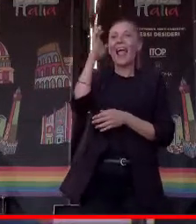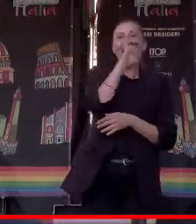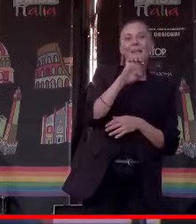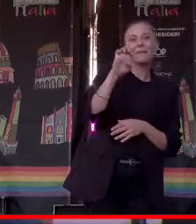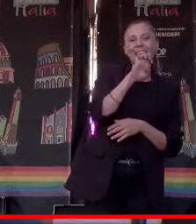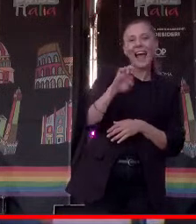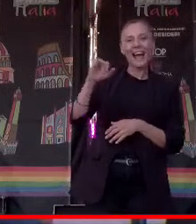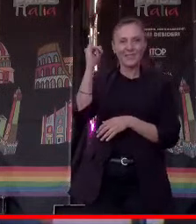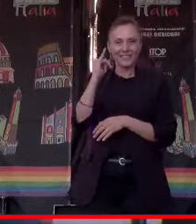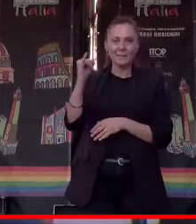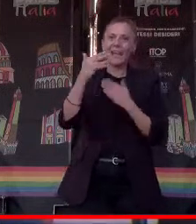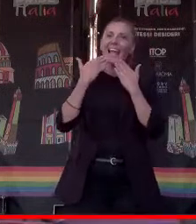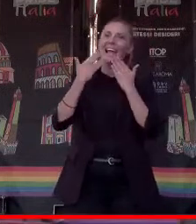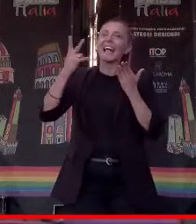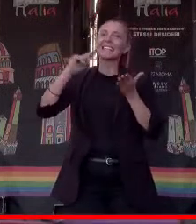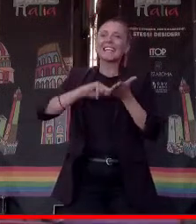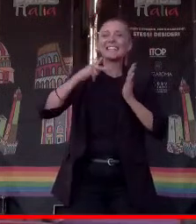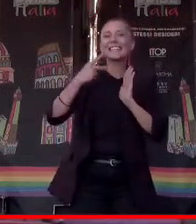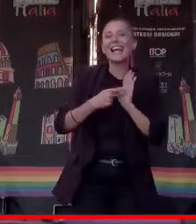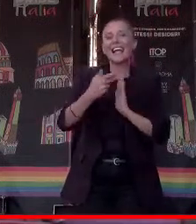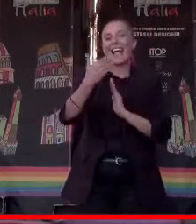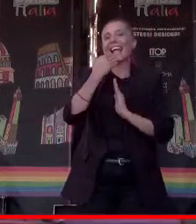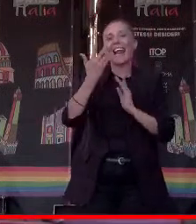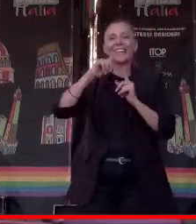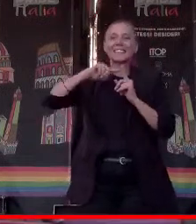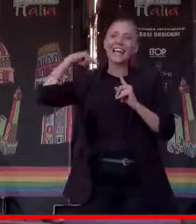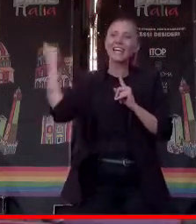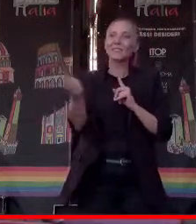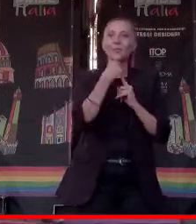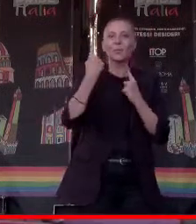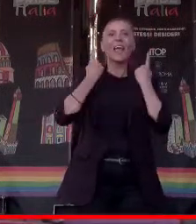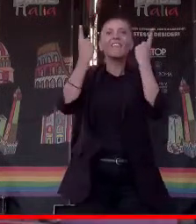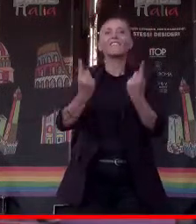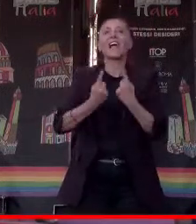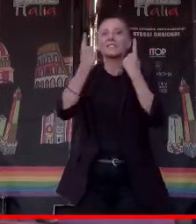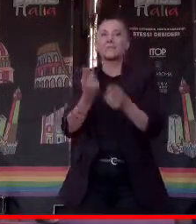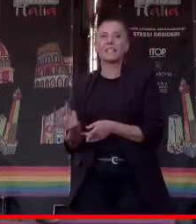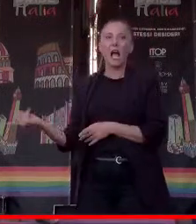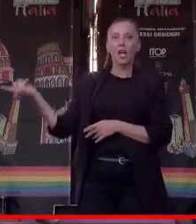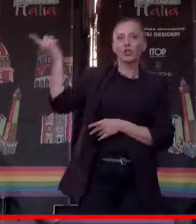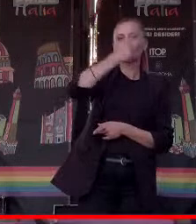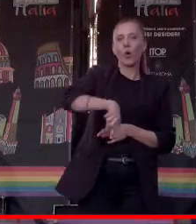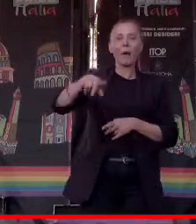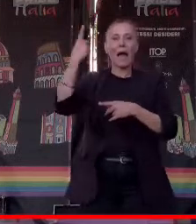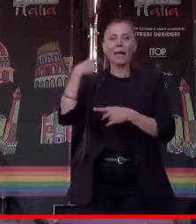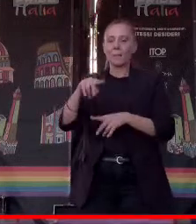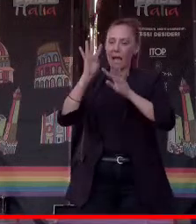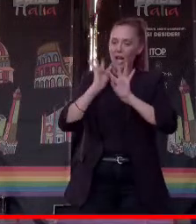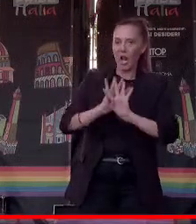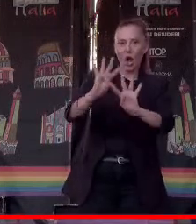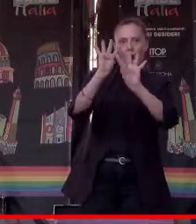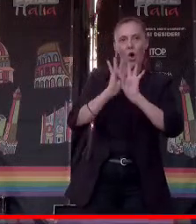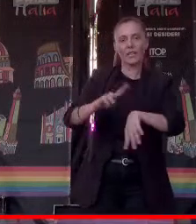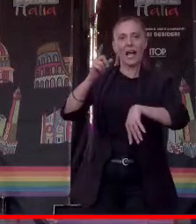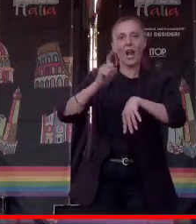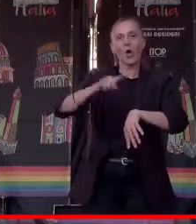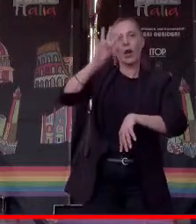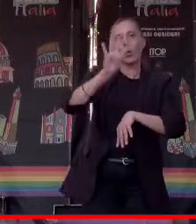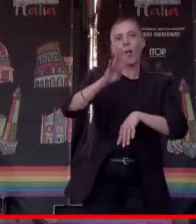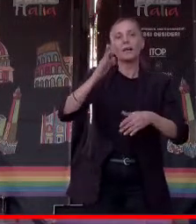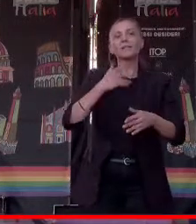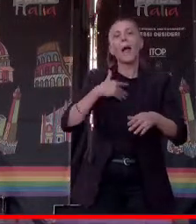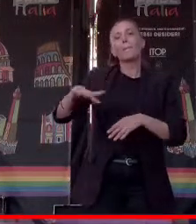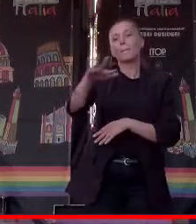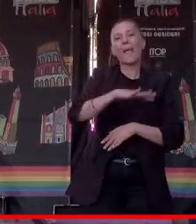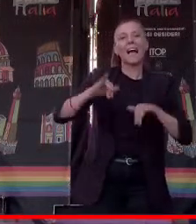grazie ai tecnici, grazie a tutti e grazie a voi che vi aspettiamo veramente domani per il corteo alle 16 da Piazza